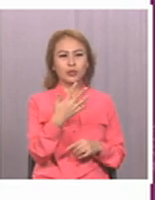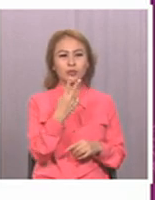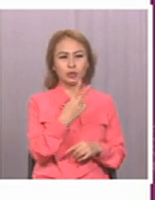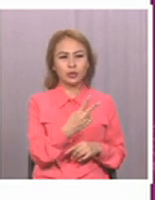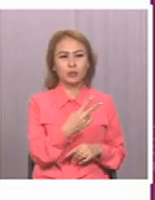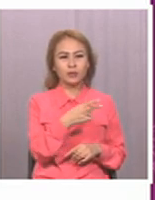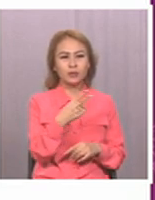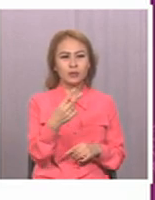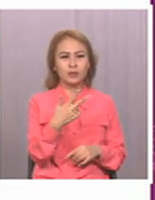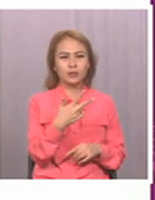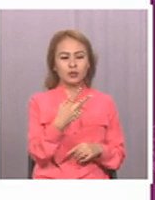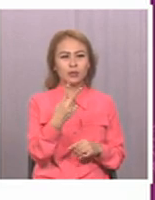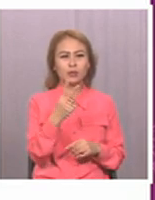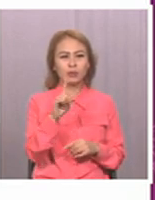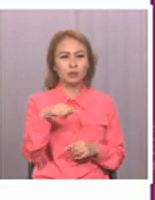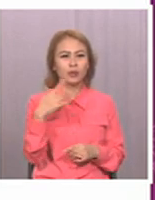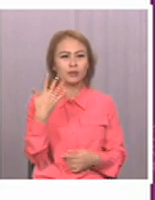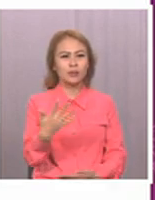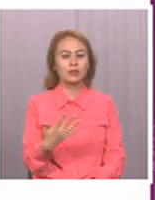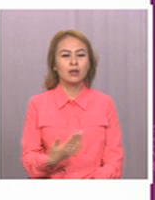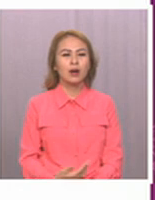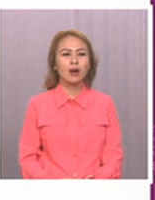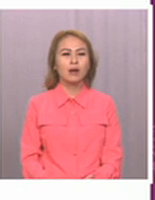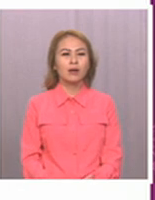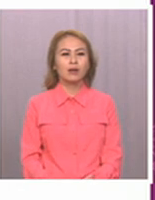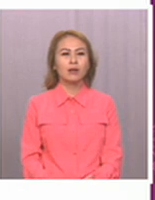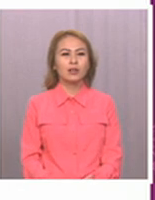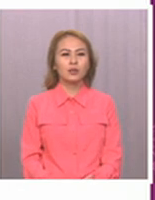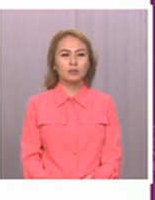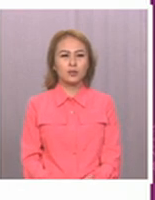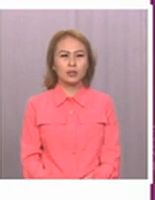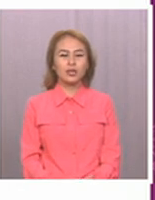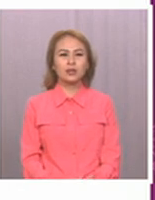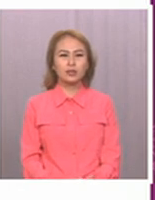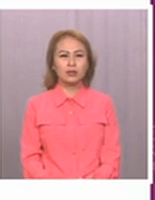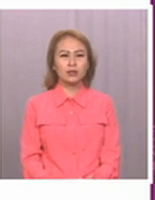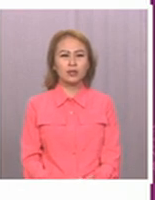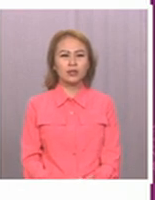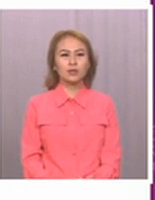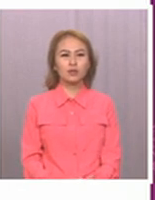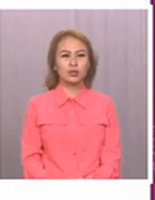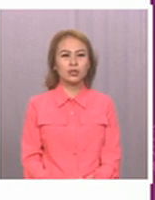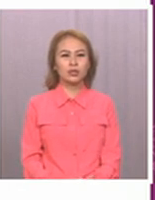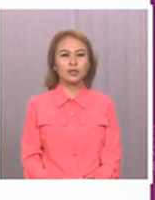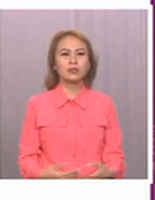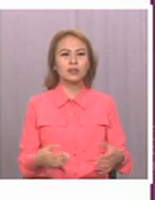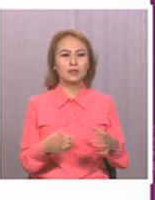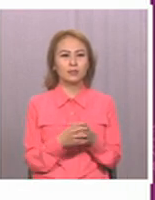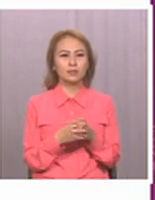мән 32.5 болады екен. Демек, екінші қатардың медианасы